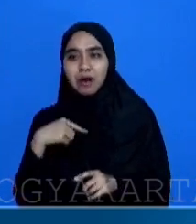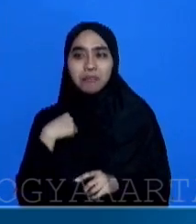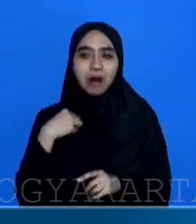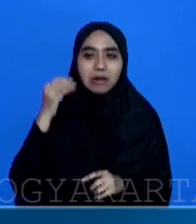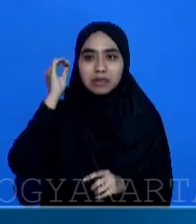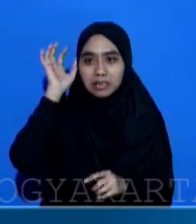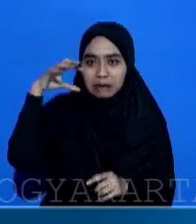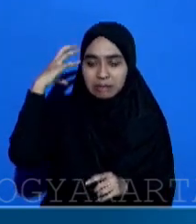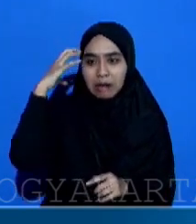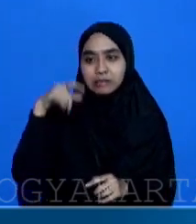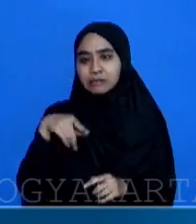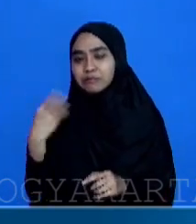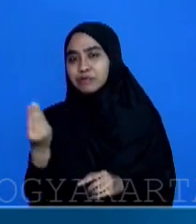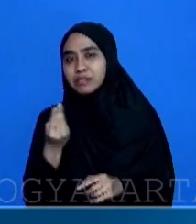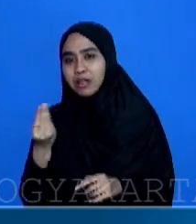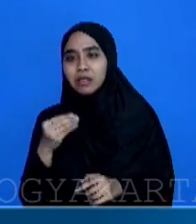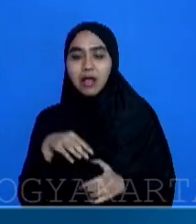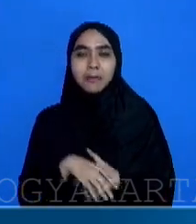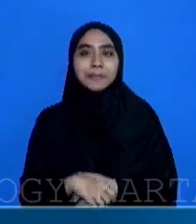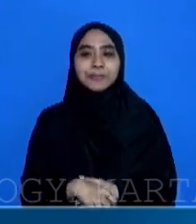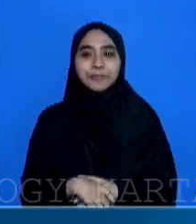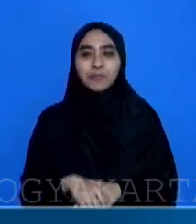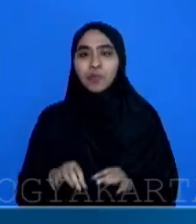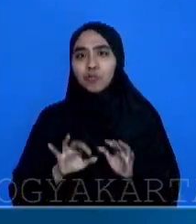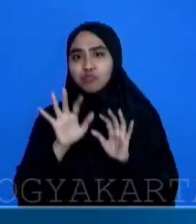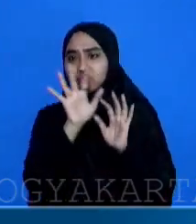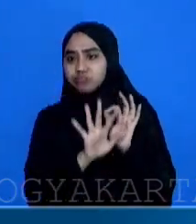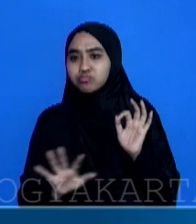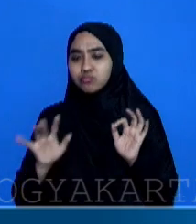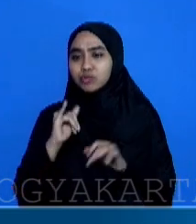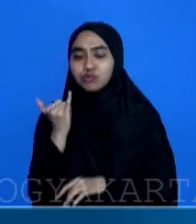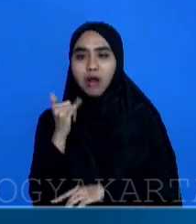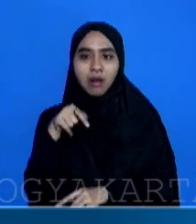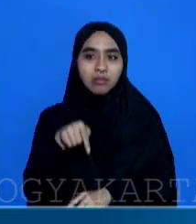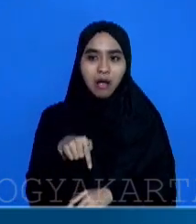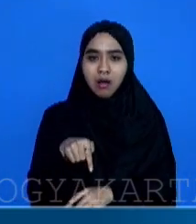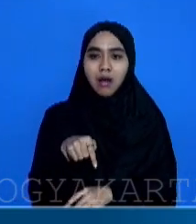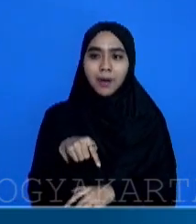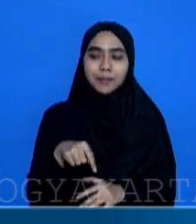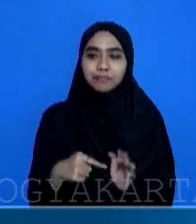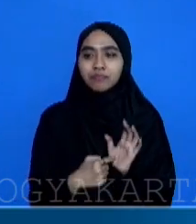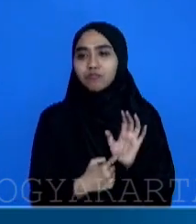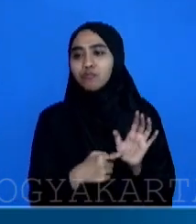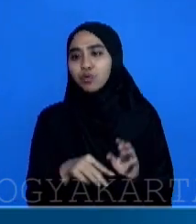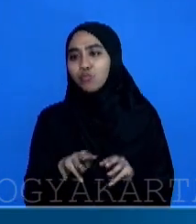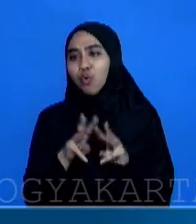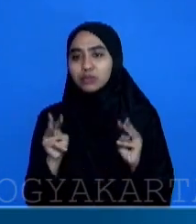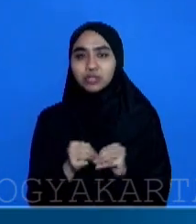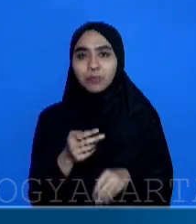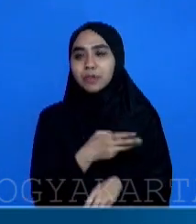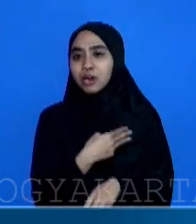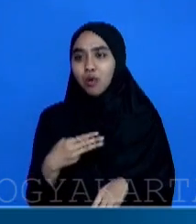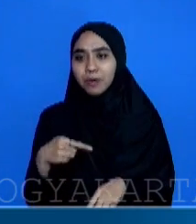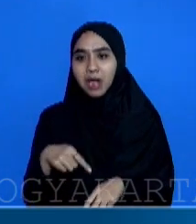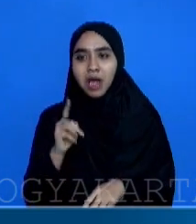DIY Kurniawan wonderful Yogyakarta yang menghadirkan pelaku UMKM dan Workshop ekonomi katif food and beverage